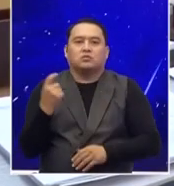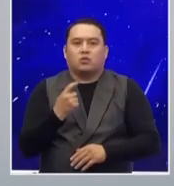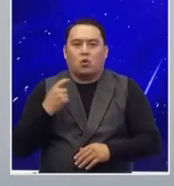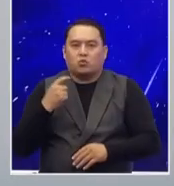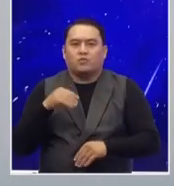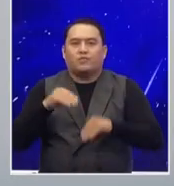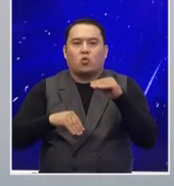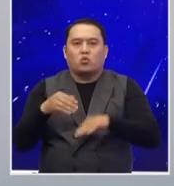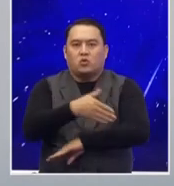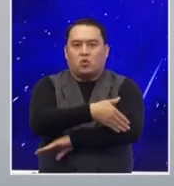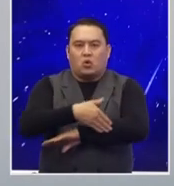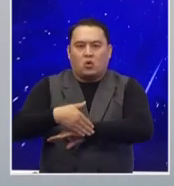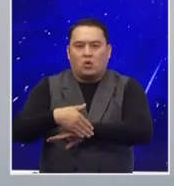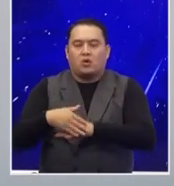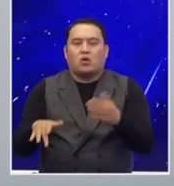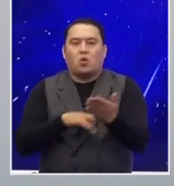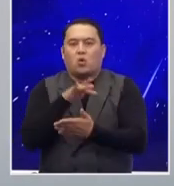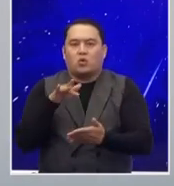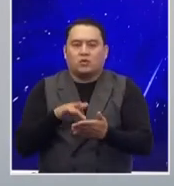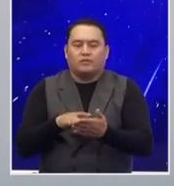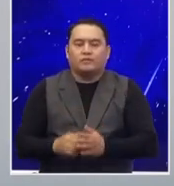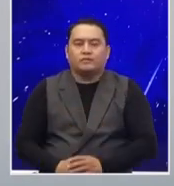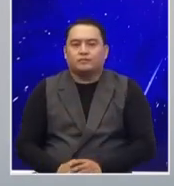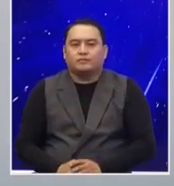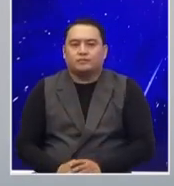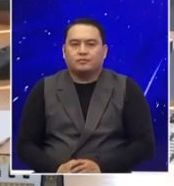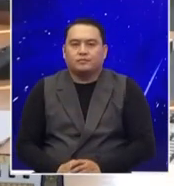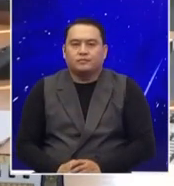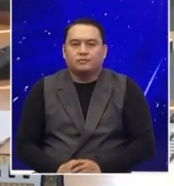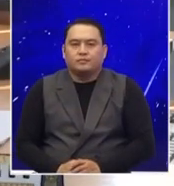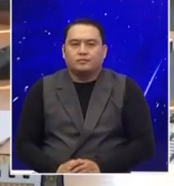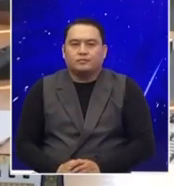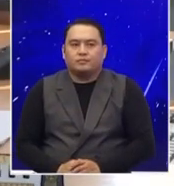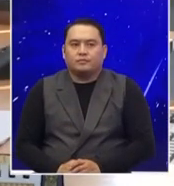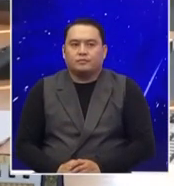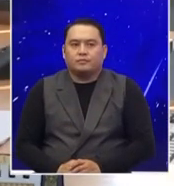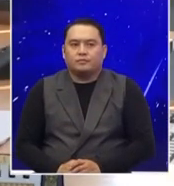будут высажены вдоль улиц городов и поселков.